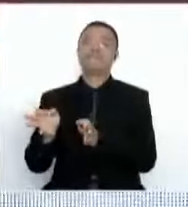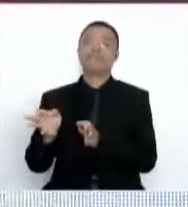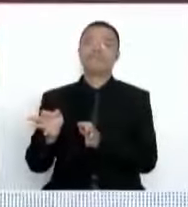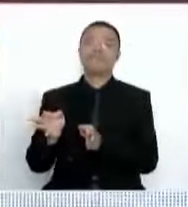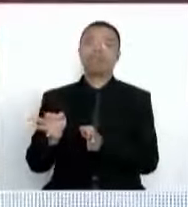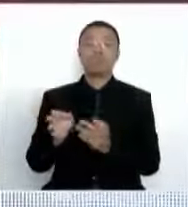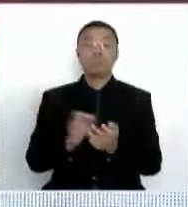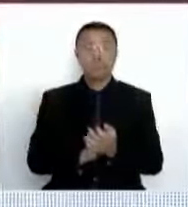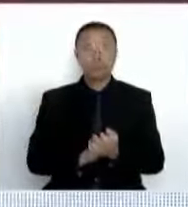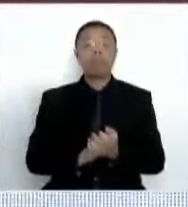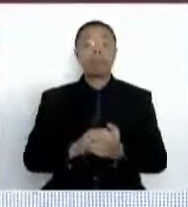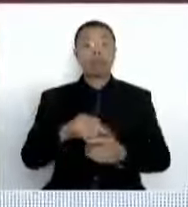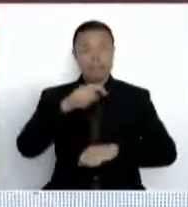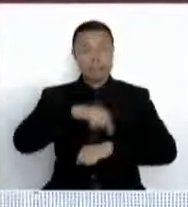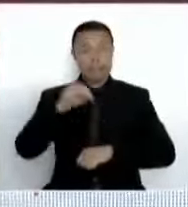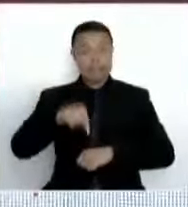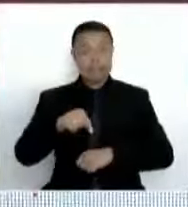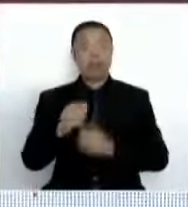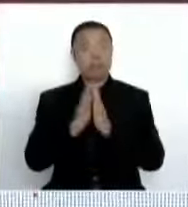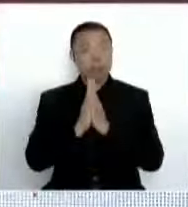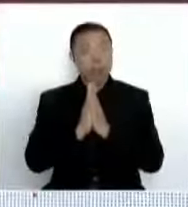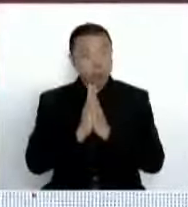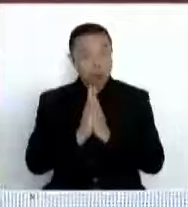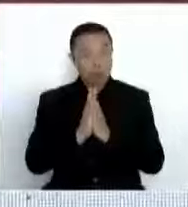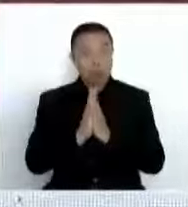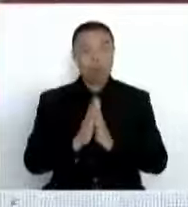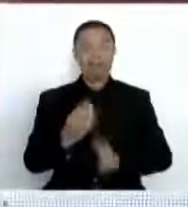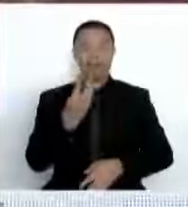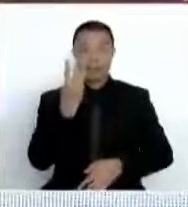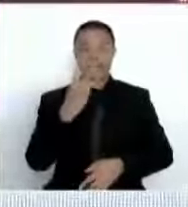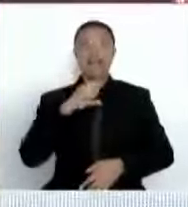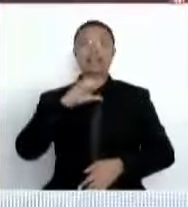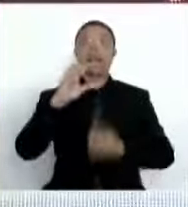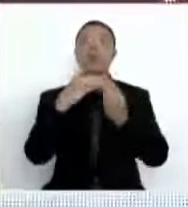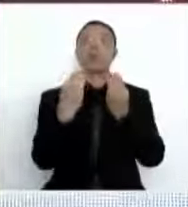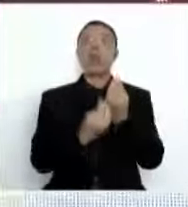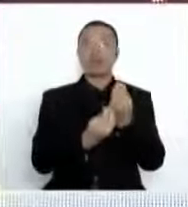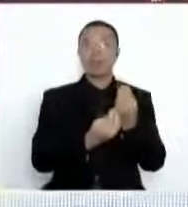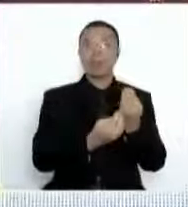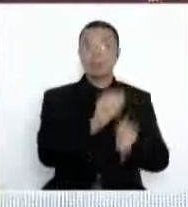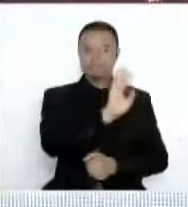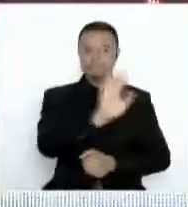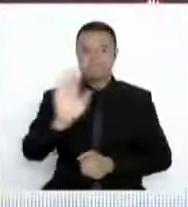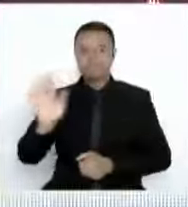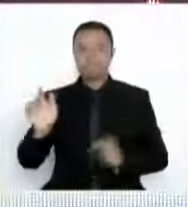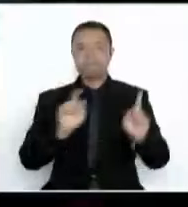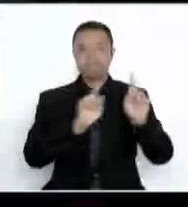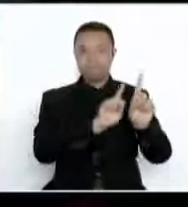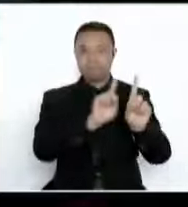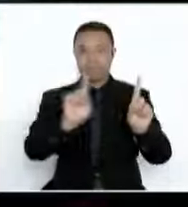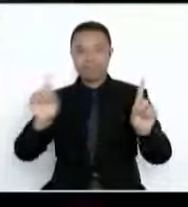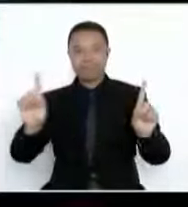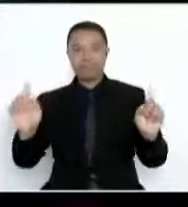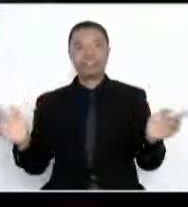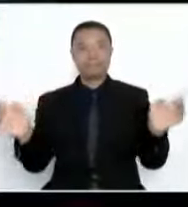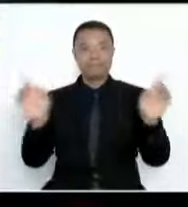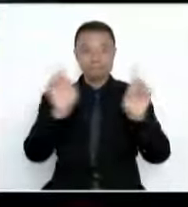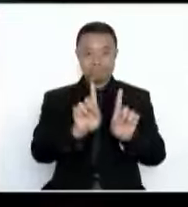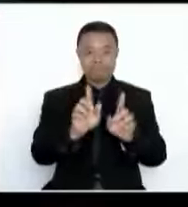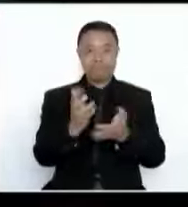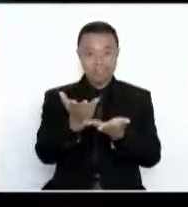dan di segmen ini kami mohon untuk ketiga calon wakil gubernur untuk maju ke depan mejanya